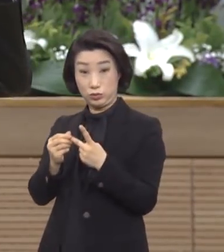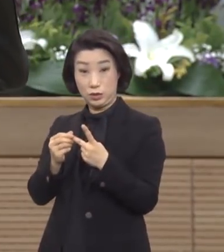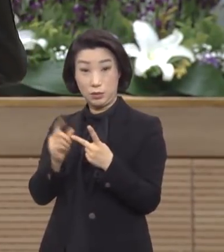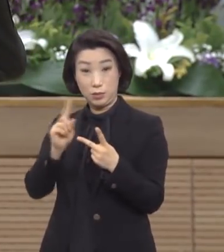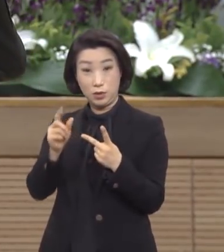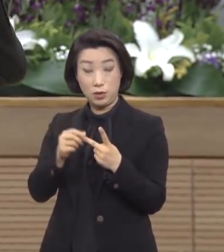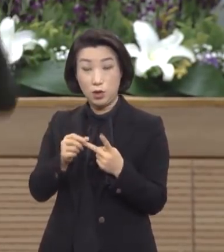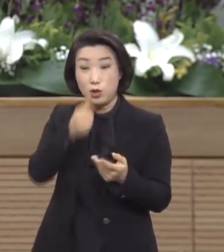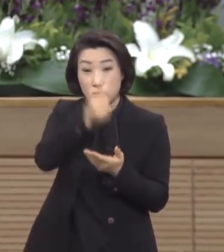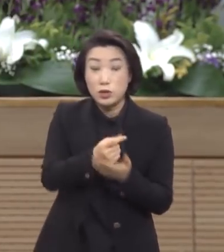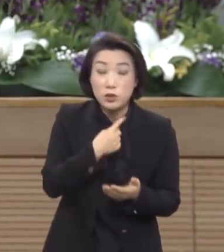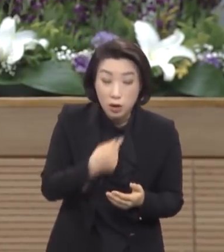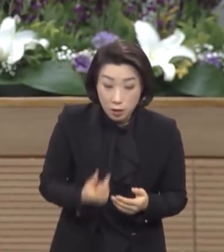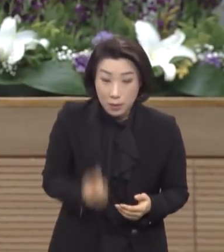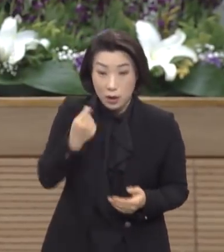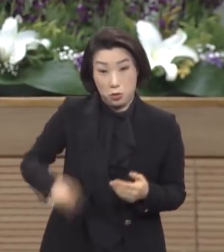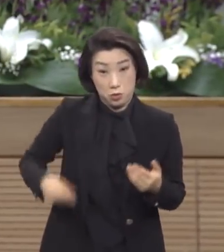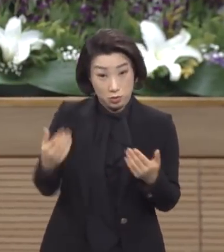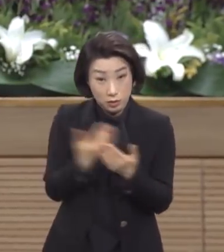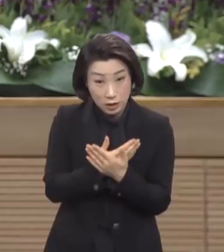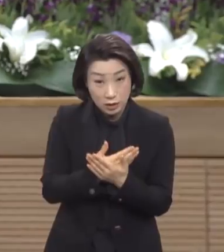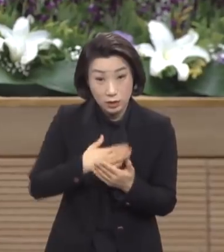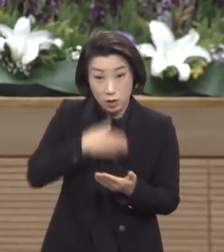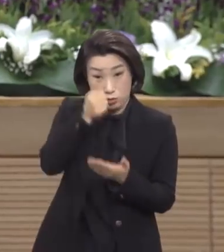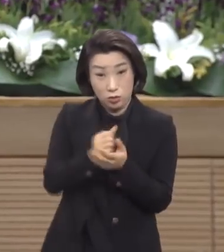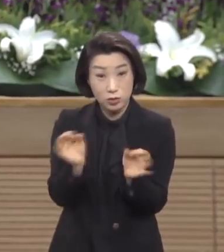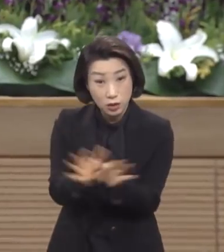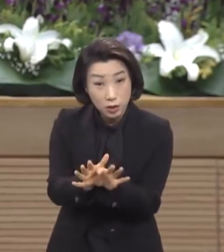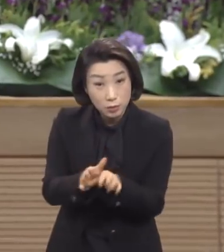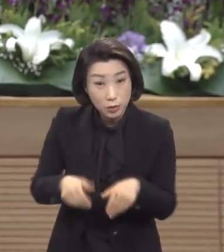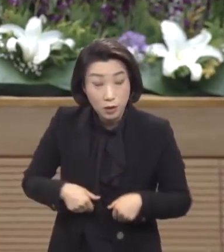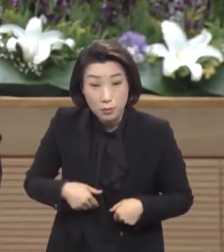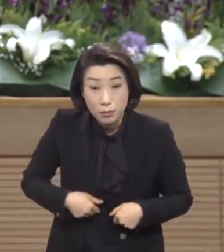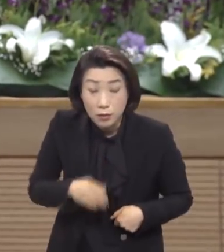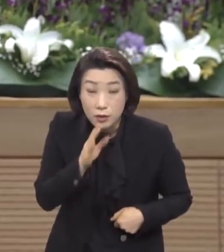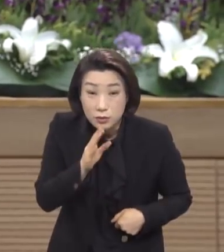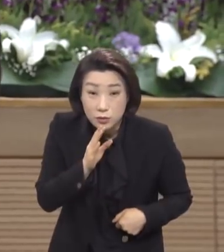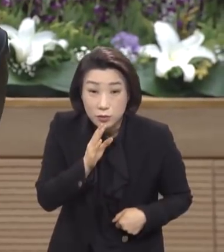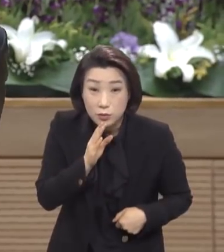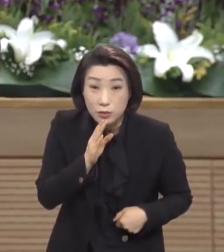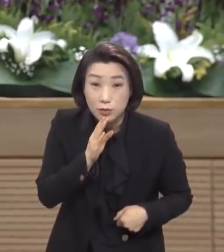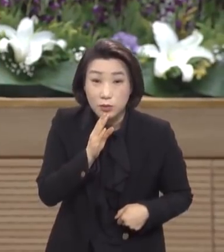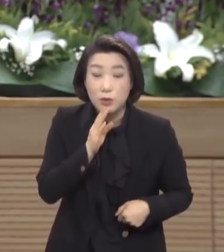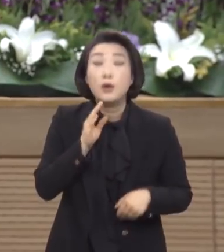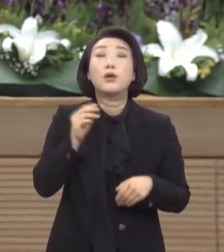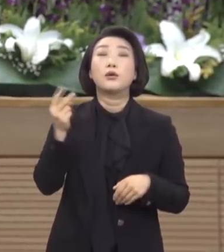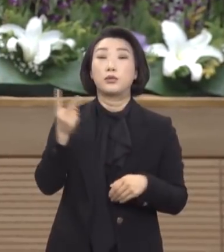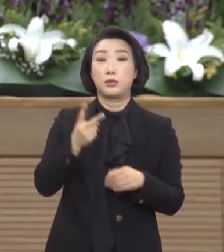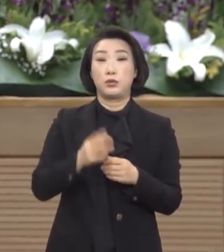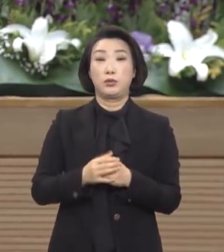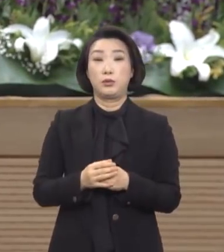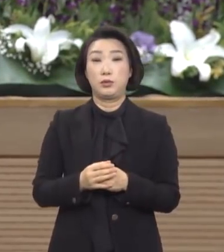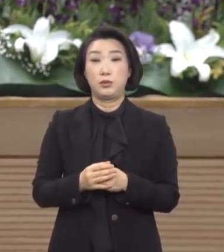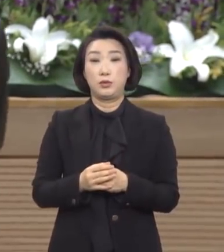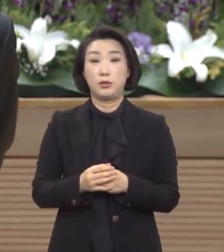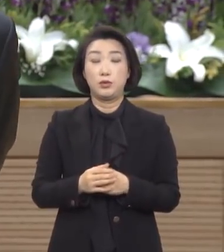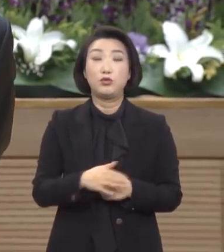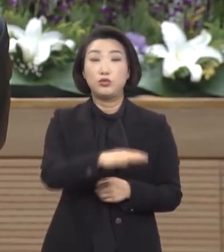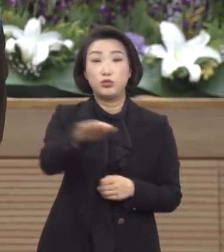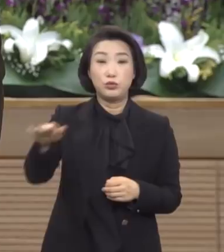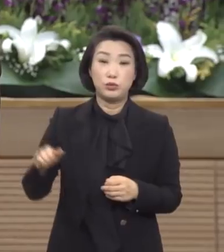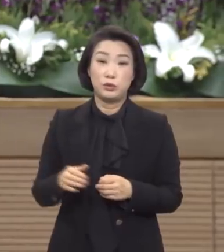둘째는 범해도 빨리 회개해서 죄를 무효시켜야 되고 그리고